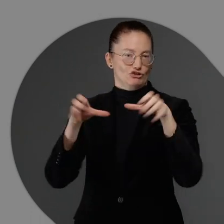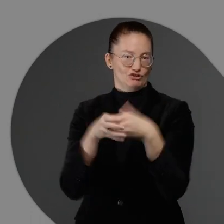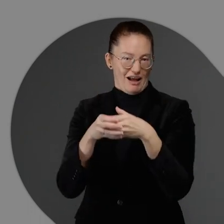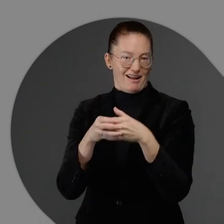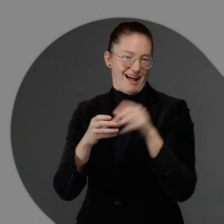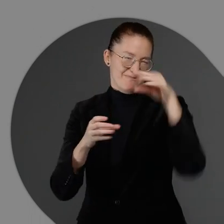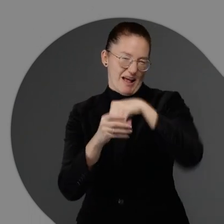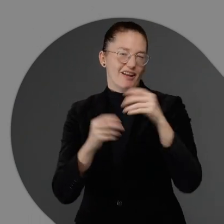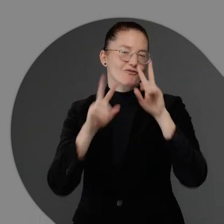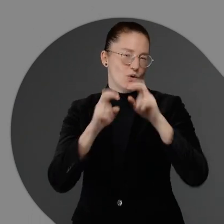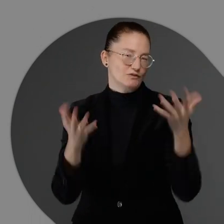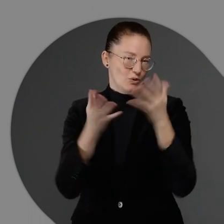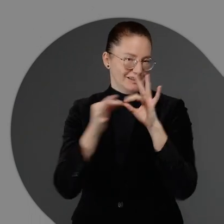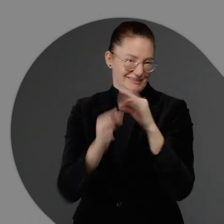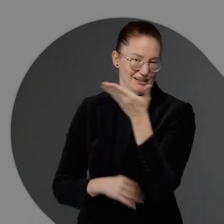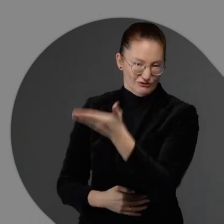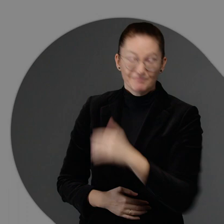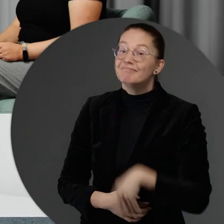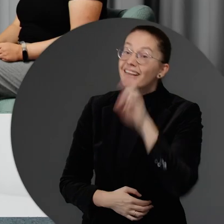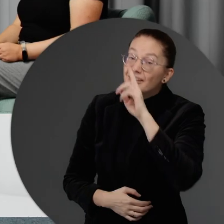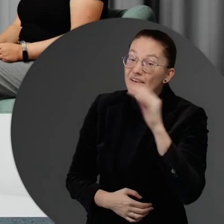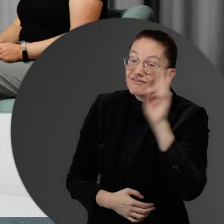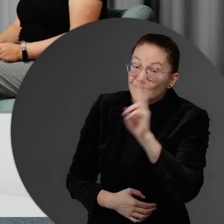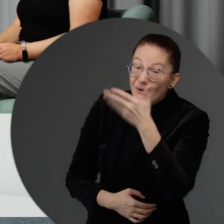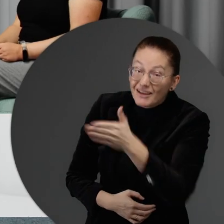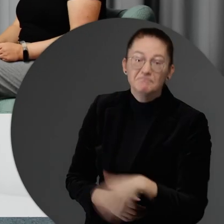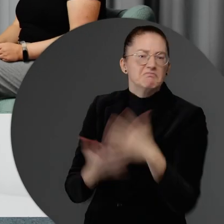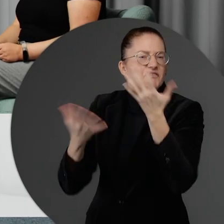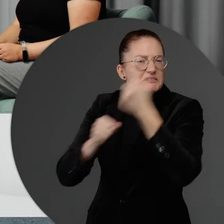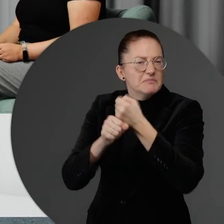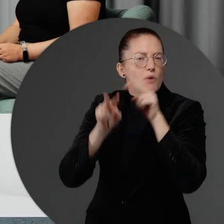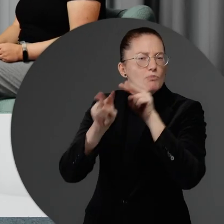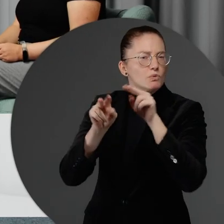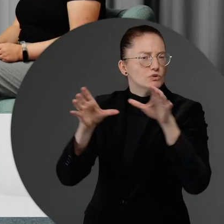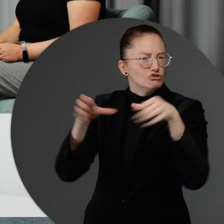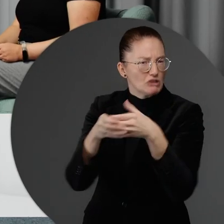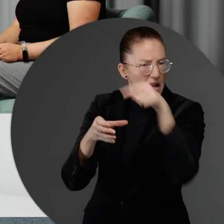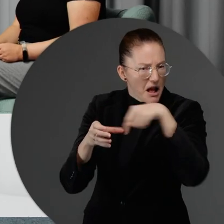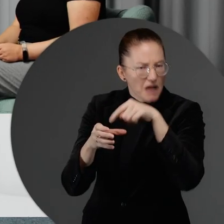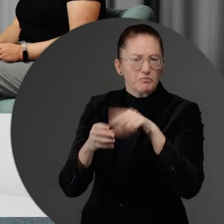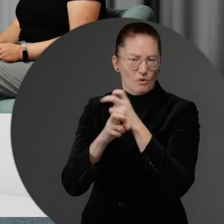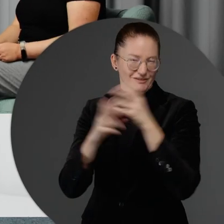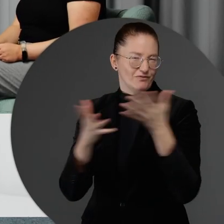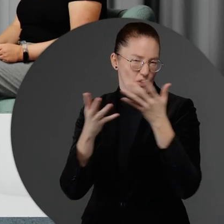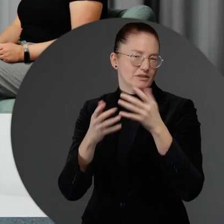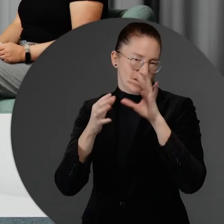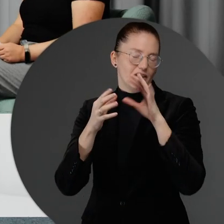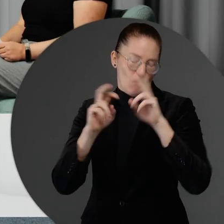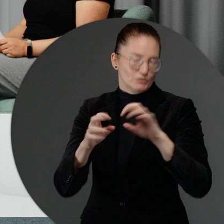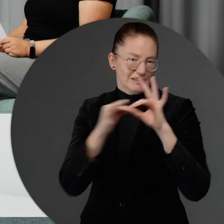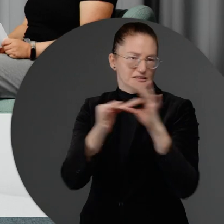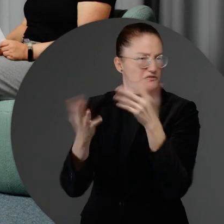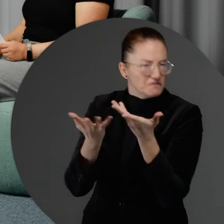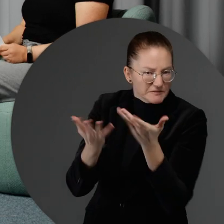für das WZG bei der FFG. Liebe Viktoria, was macht die Monitoringstelle bei der österreichischen